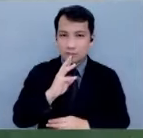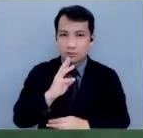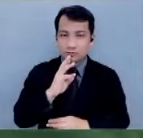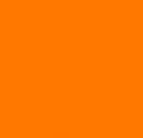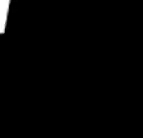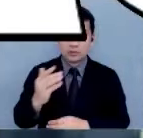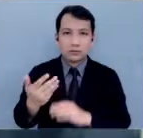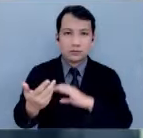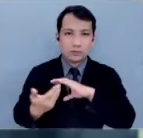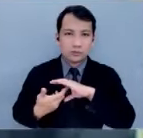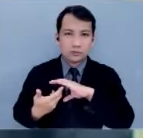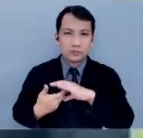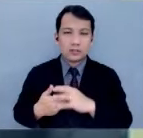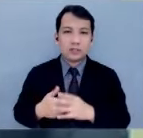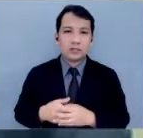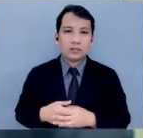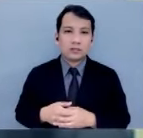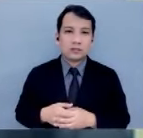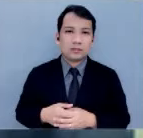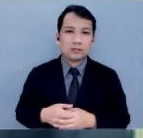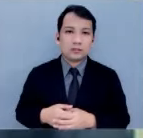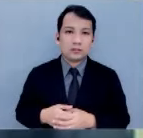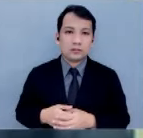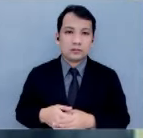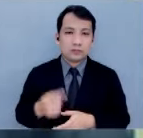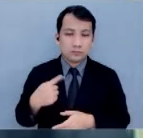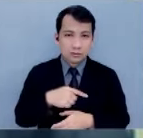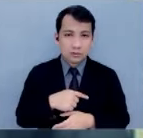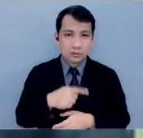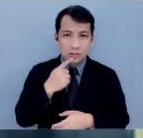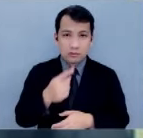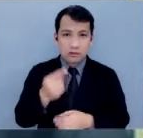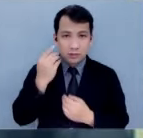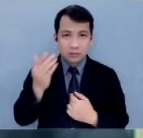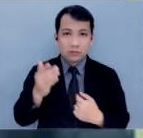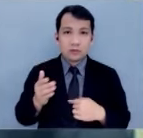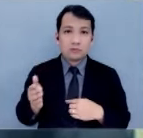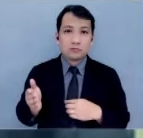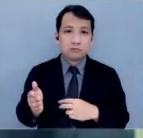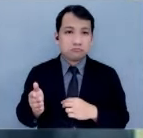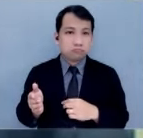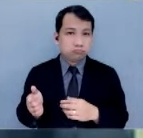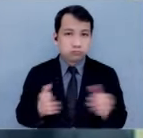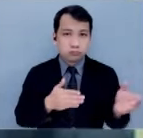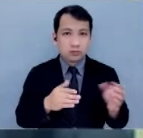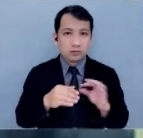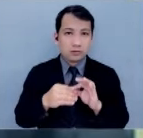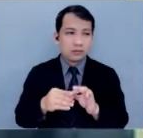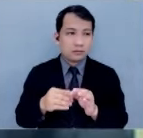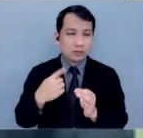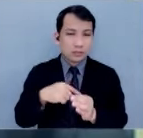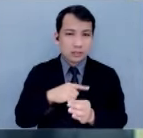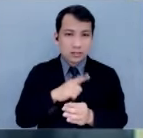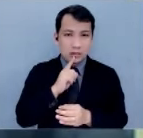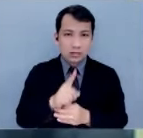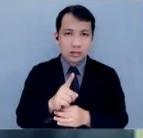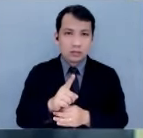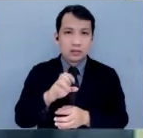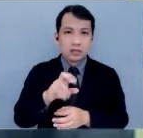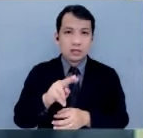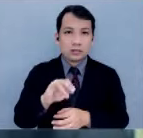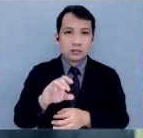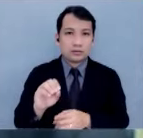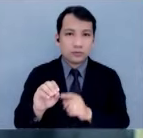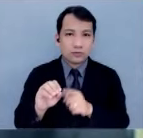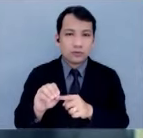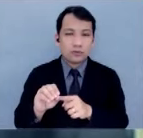customers. As much as we have been preparing at the same time for El Nino, we are